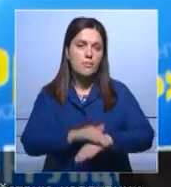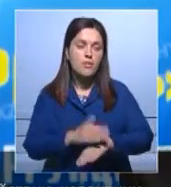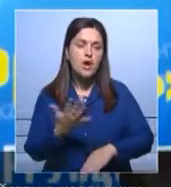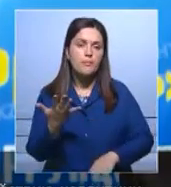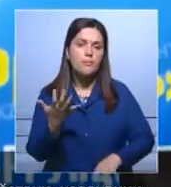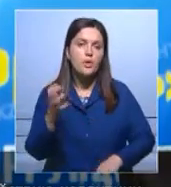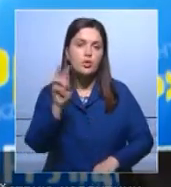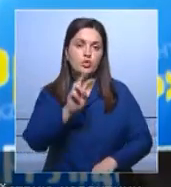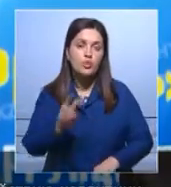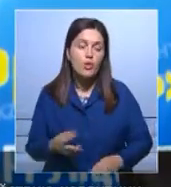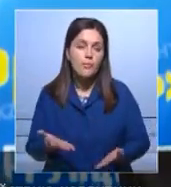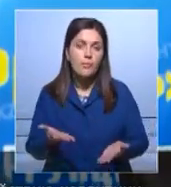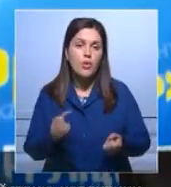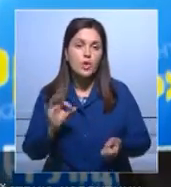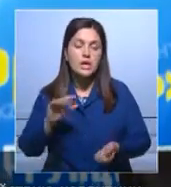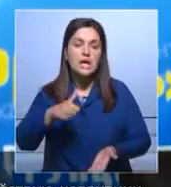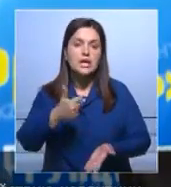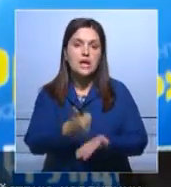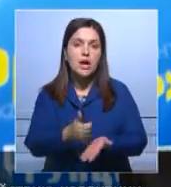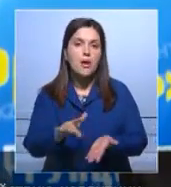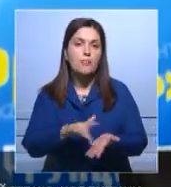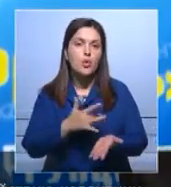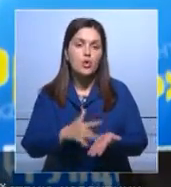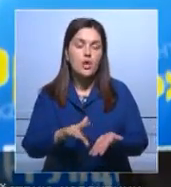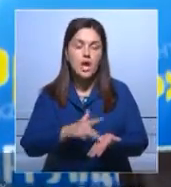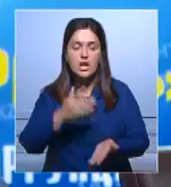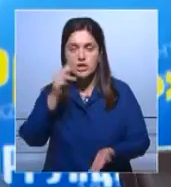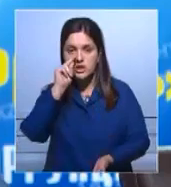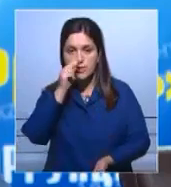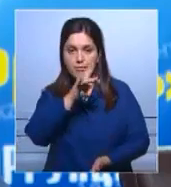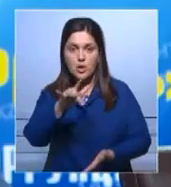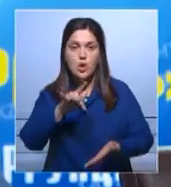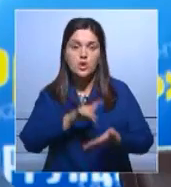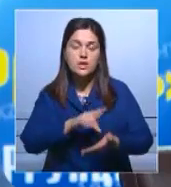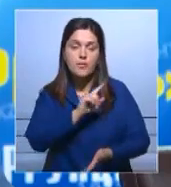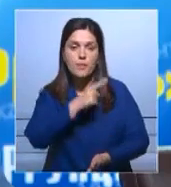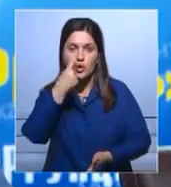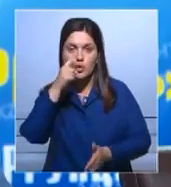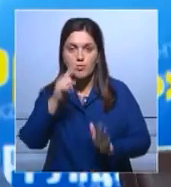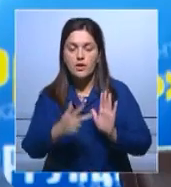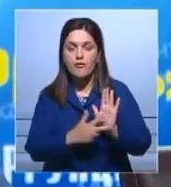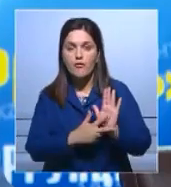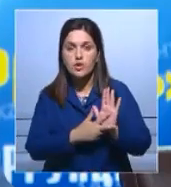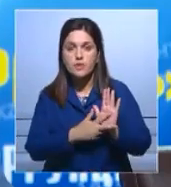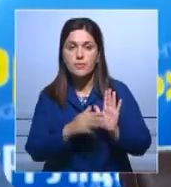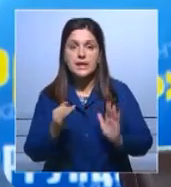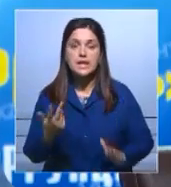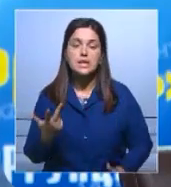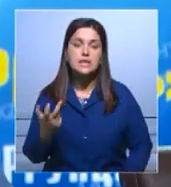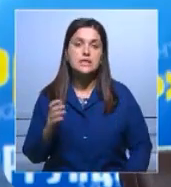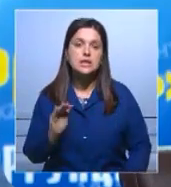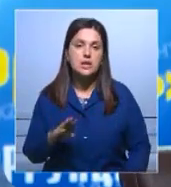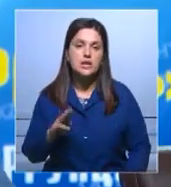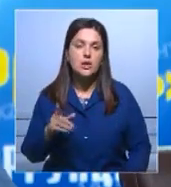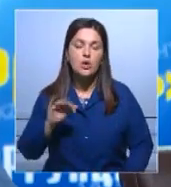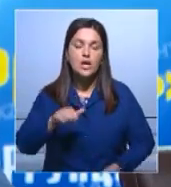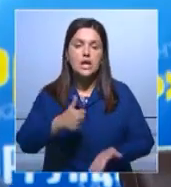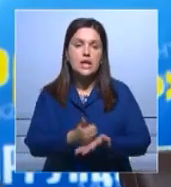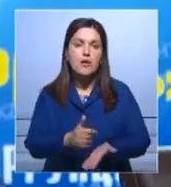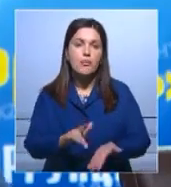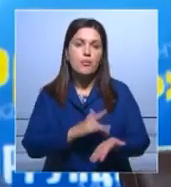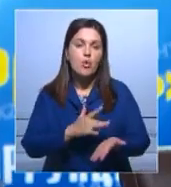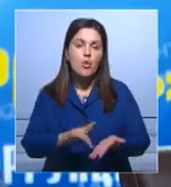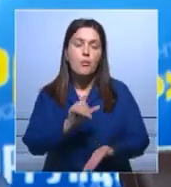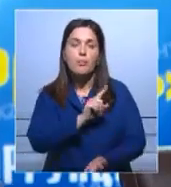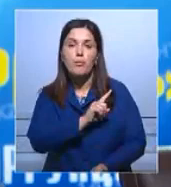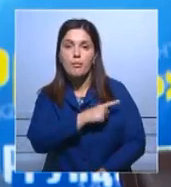долларов США, полученные от главного бухгалтера Шымкентской городской поликлиники номер 8, и 300 тысяч тенге от главного бухгалтера